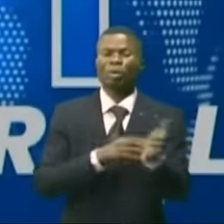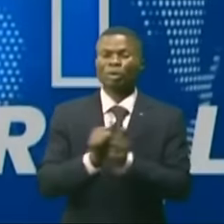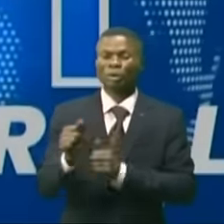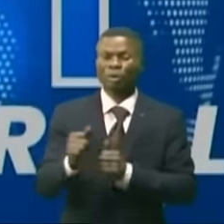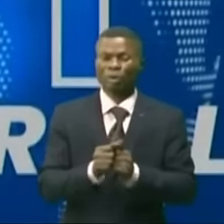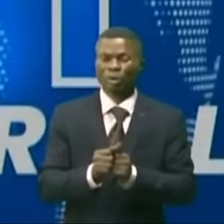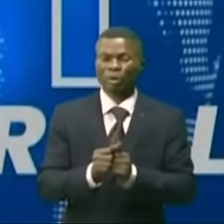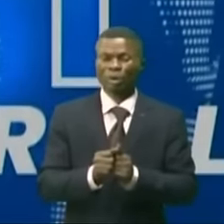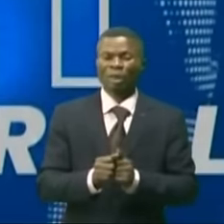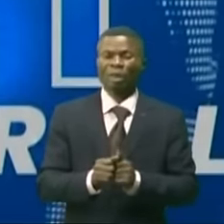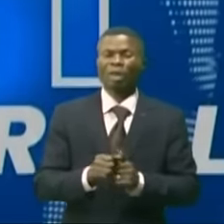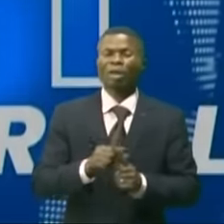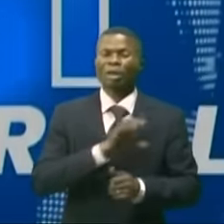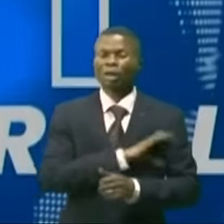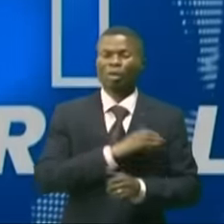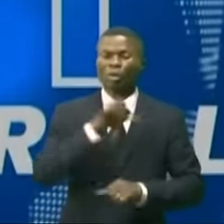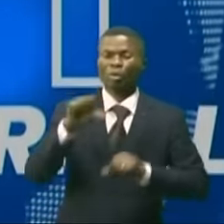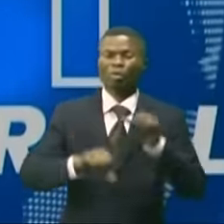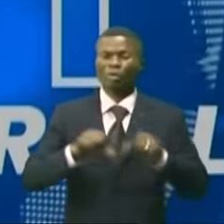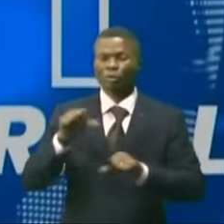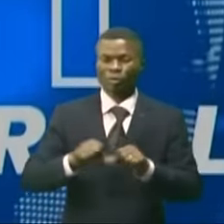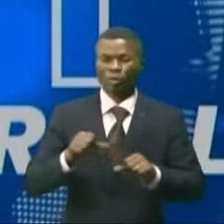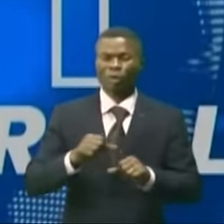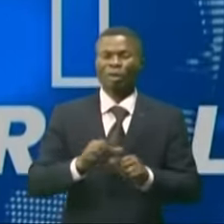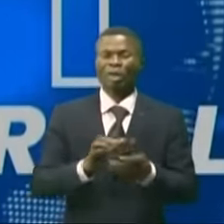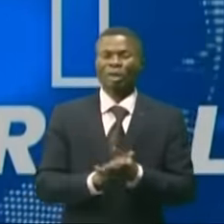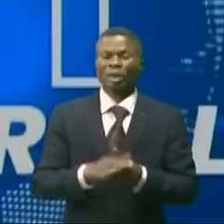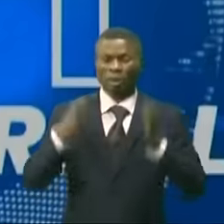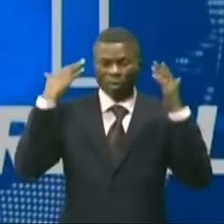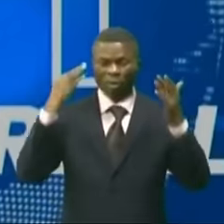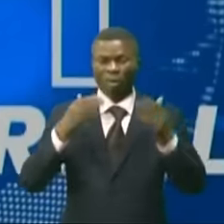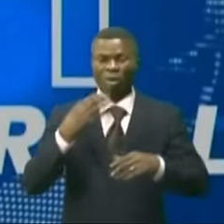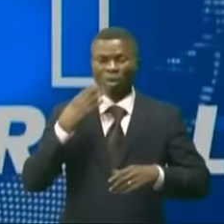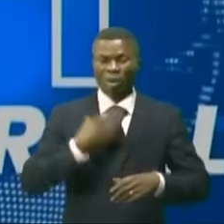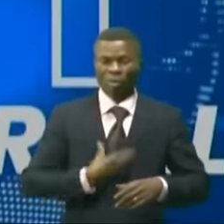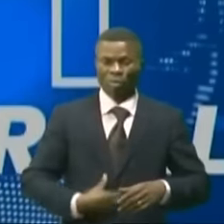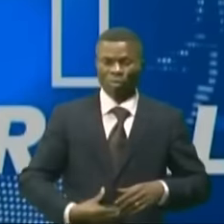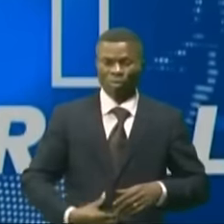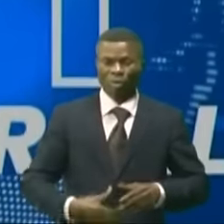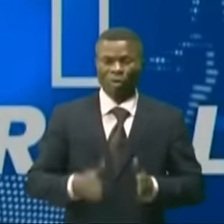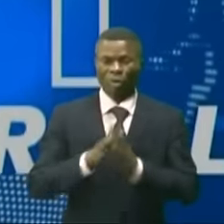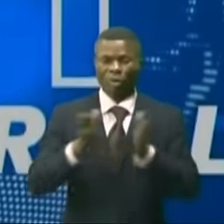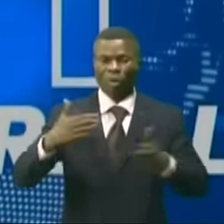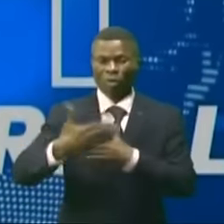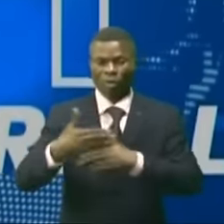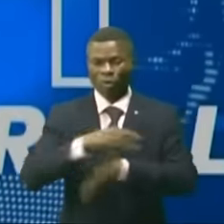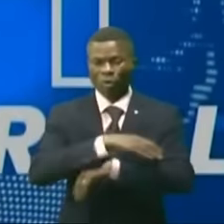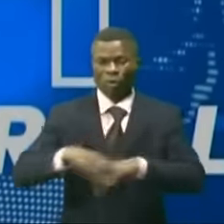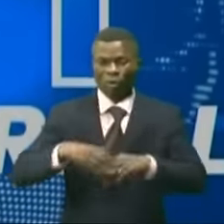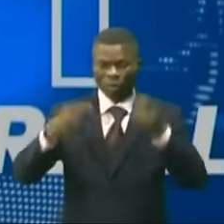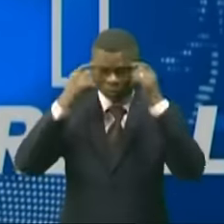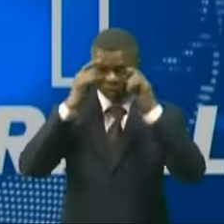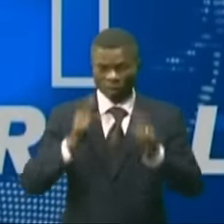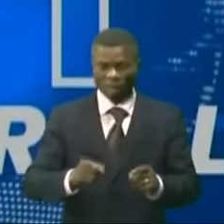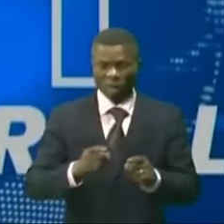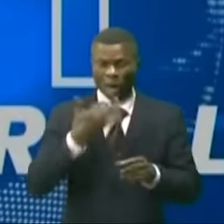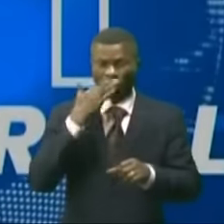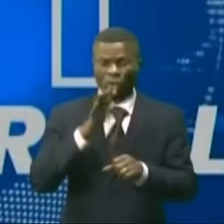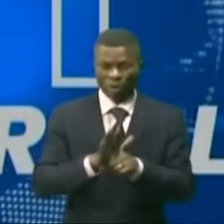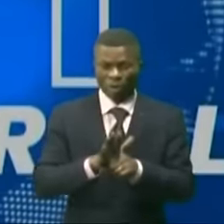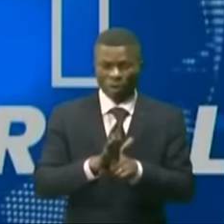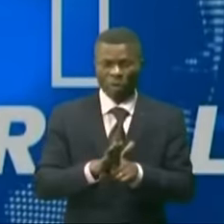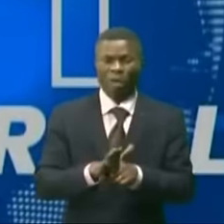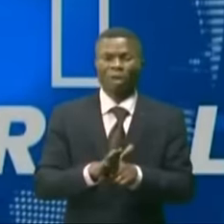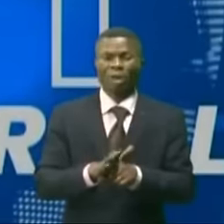déclencher les les investigations monsieur le procureur général près la Cour de cassation rassure qu'il